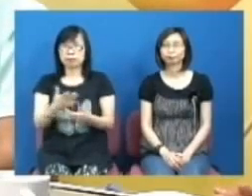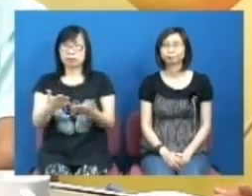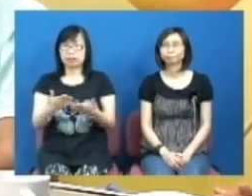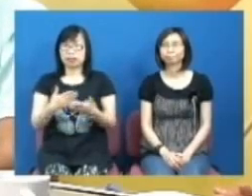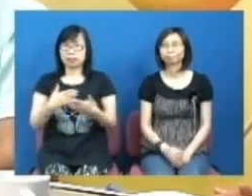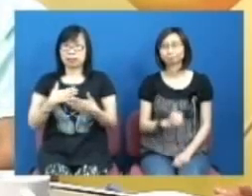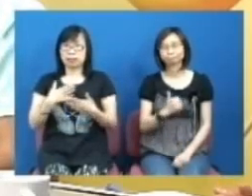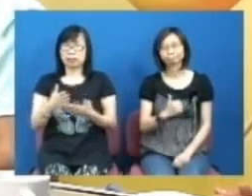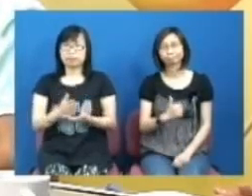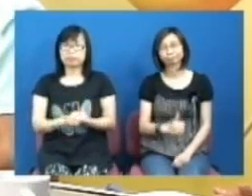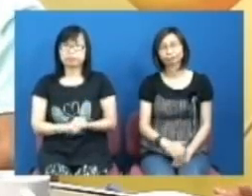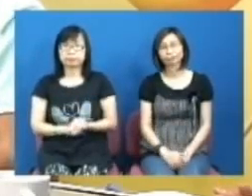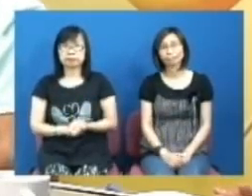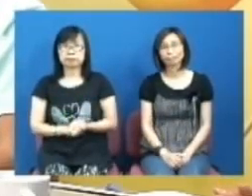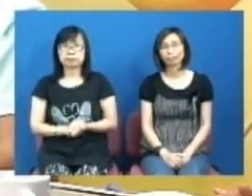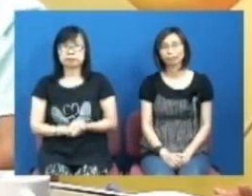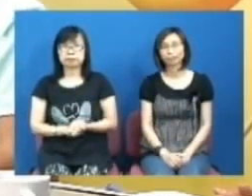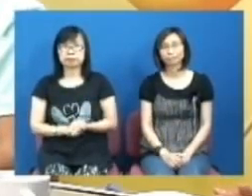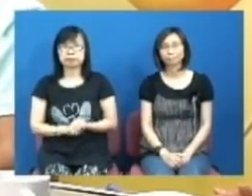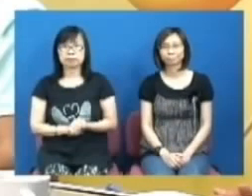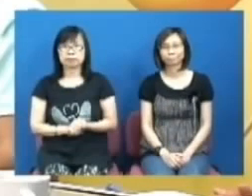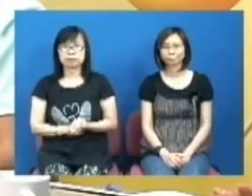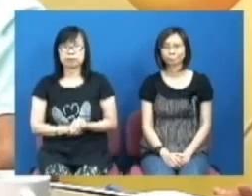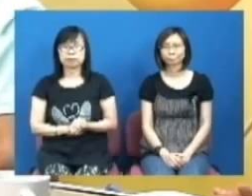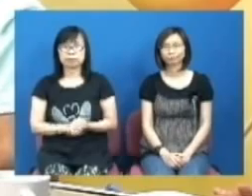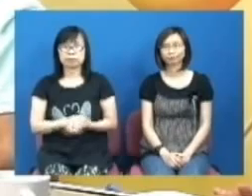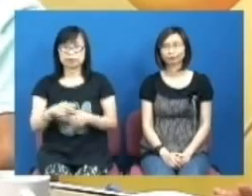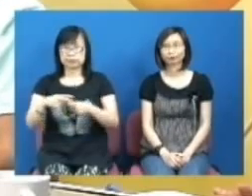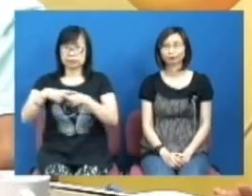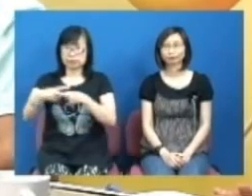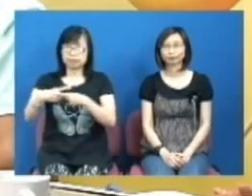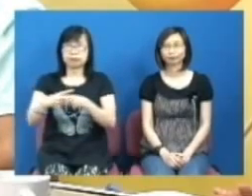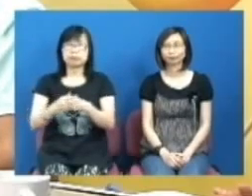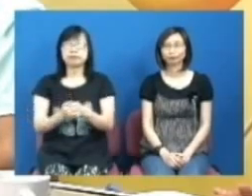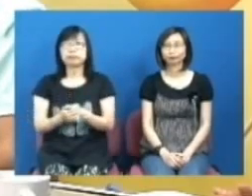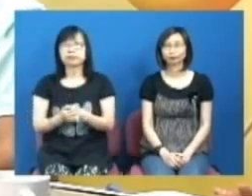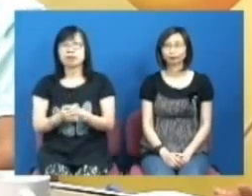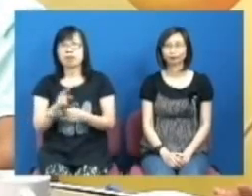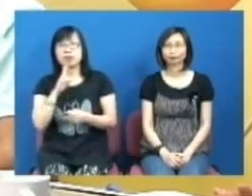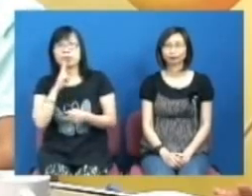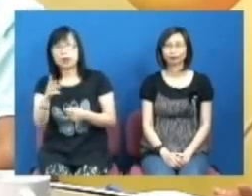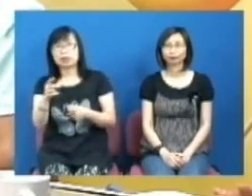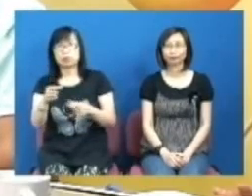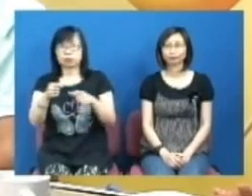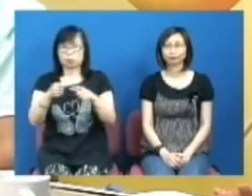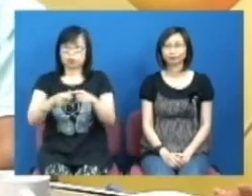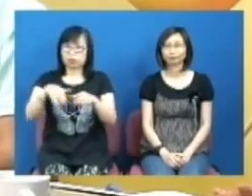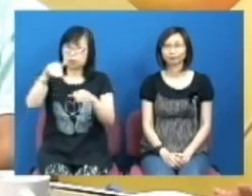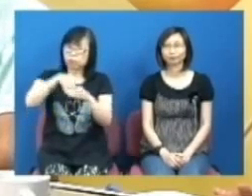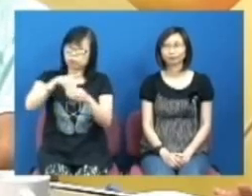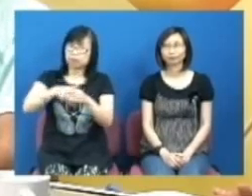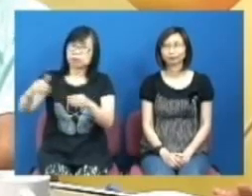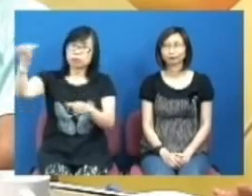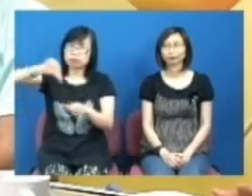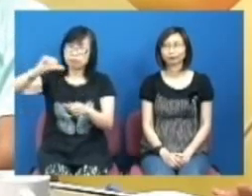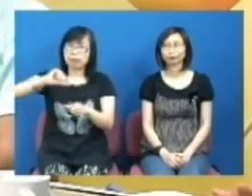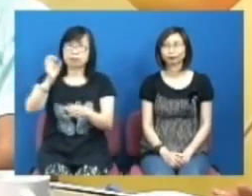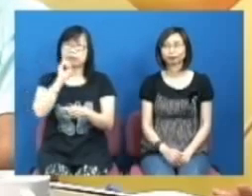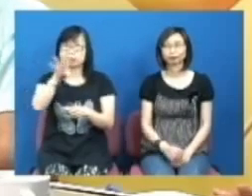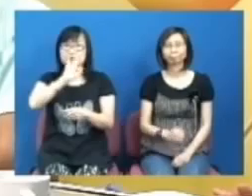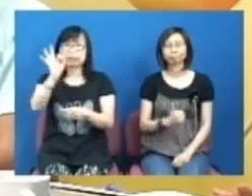蛇影，係咪？第二就係話，去令到公投失敗，最好就係叫人唔好投票